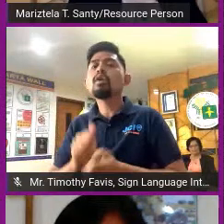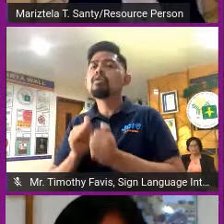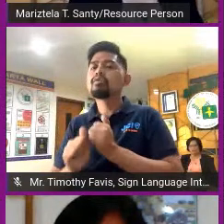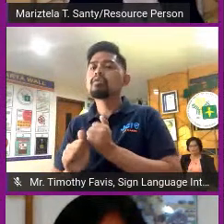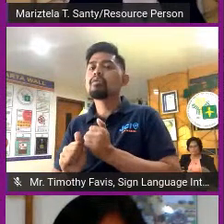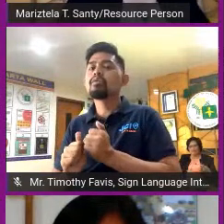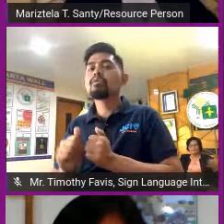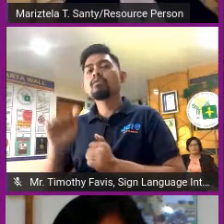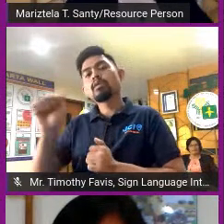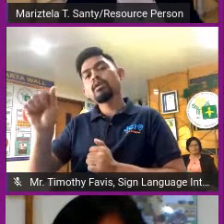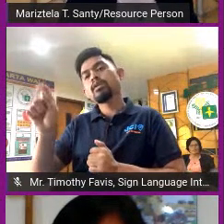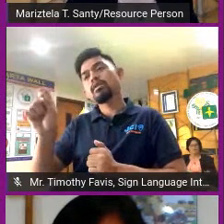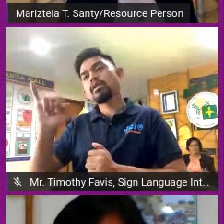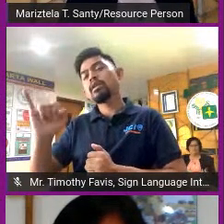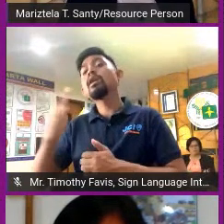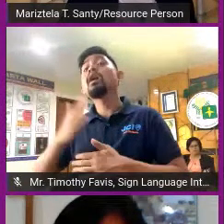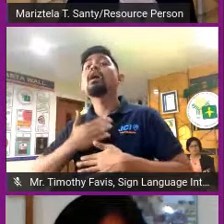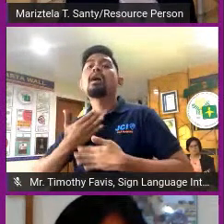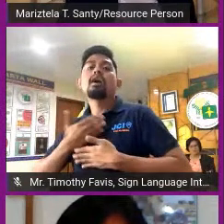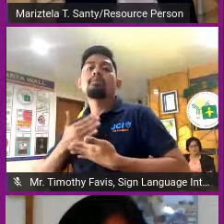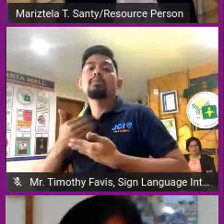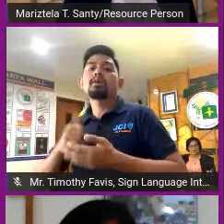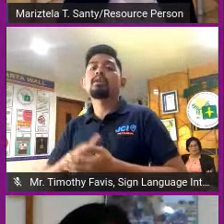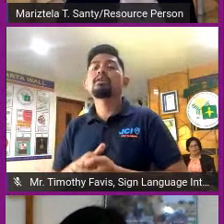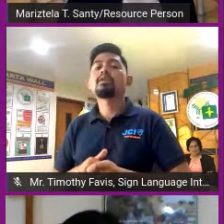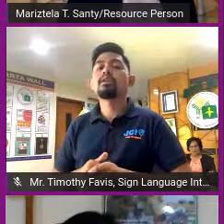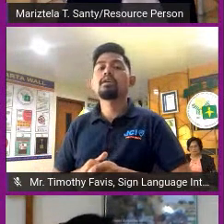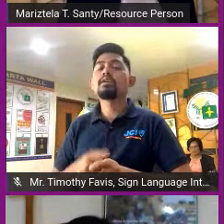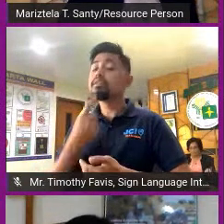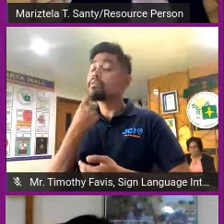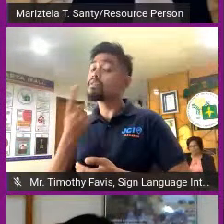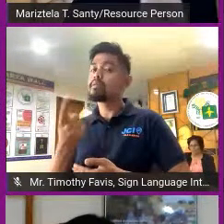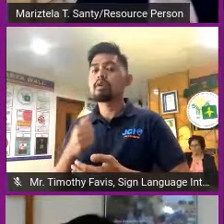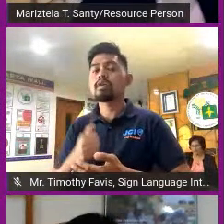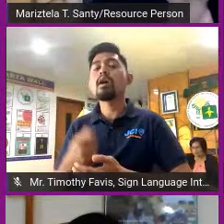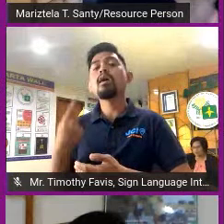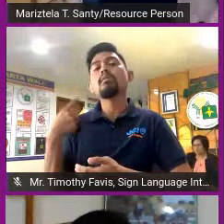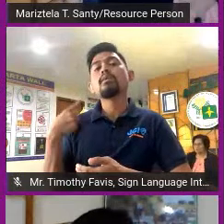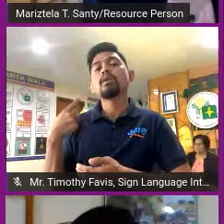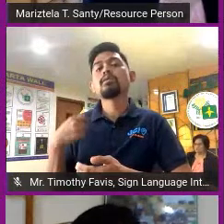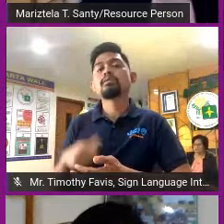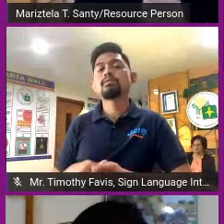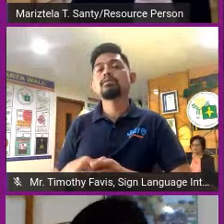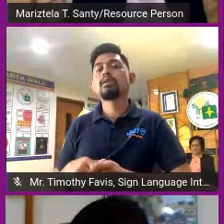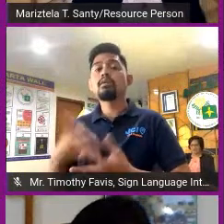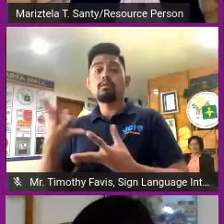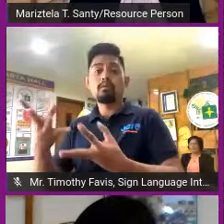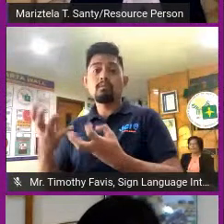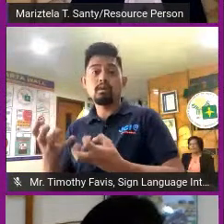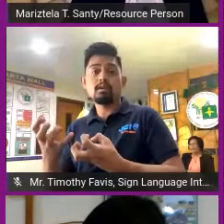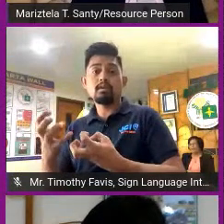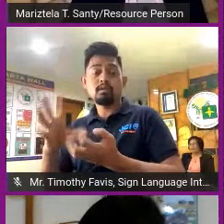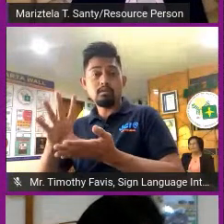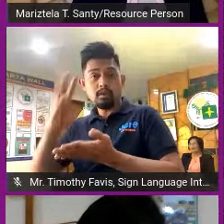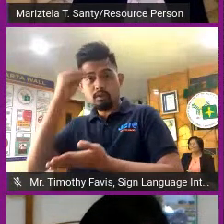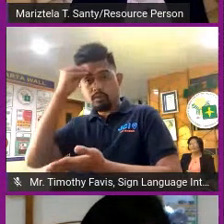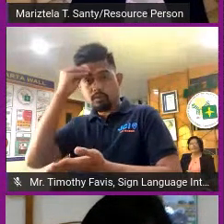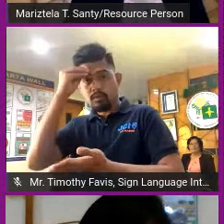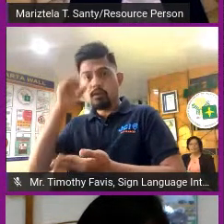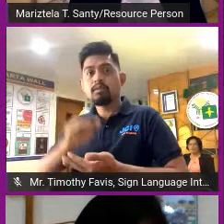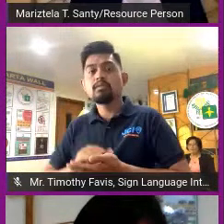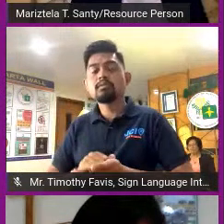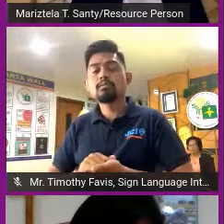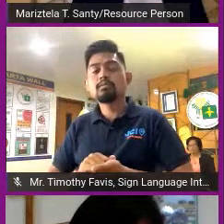nag-initiate ng ganitong ano. Kasi marami kayo ng rich na gusto mo matuto. And may